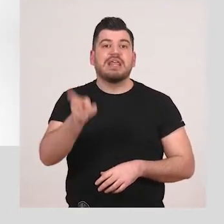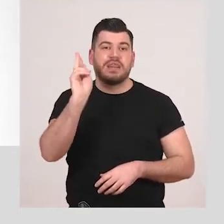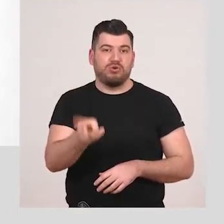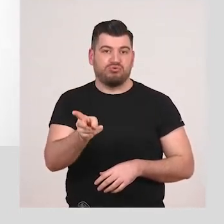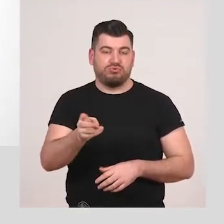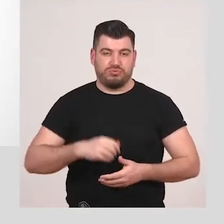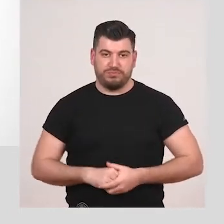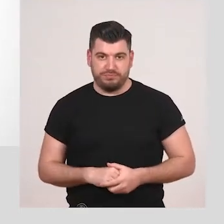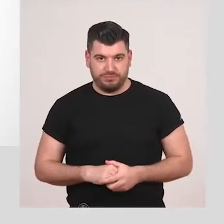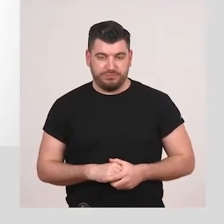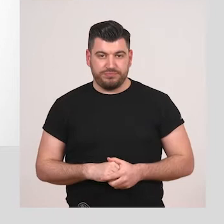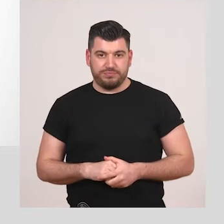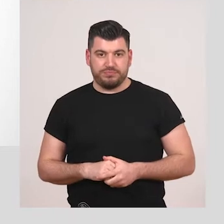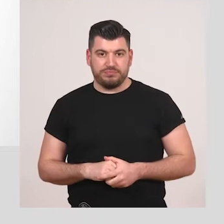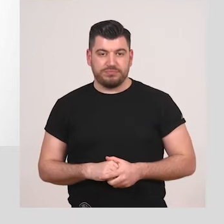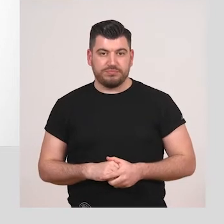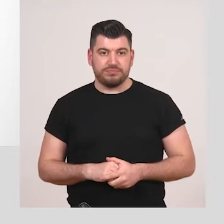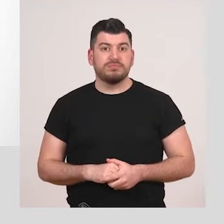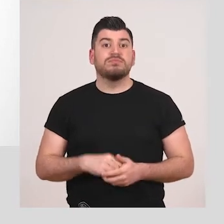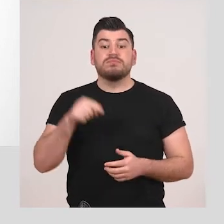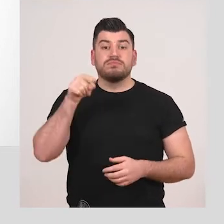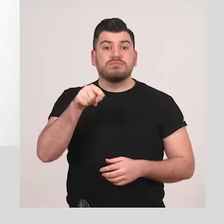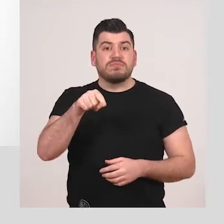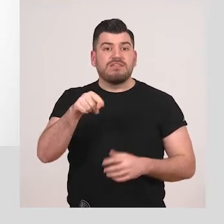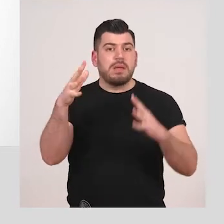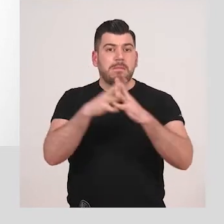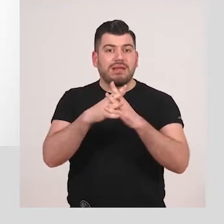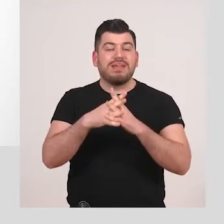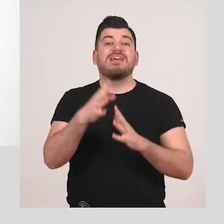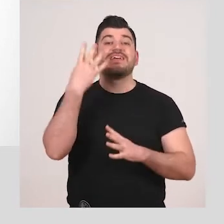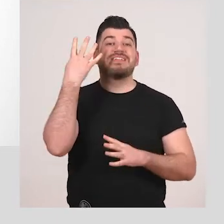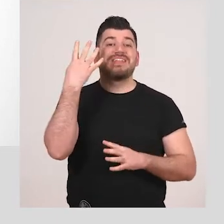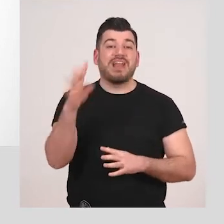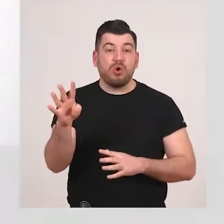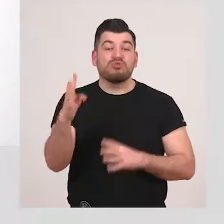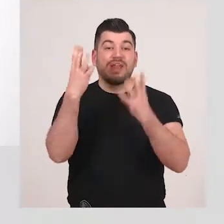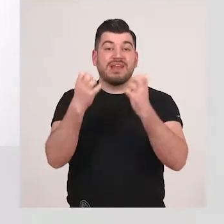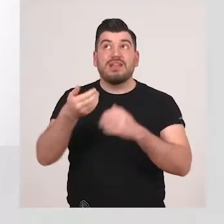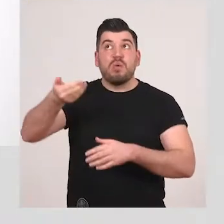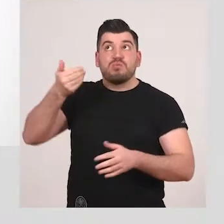Βρισκόμαστε δηλαδή στο 490 π.Χ.